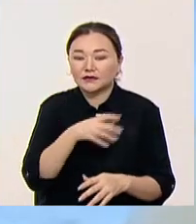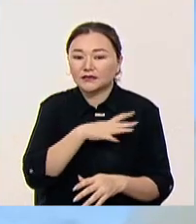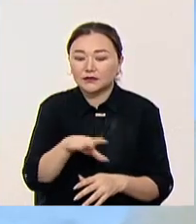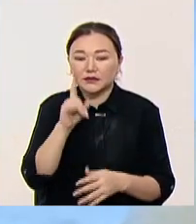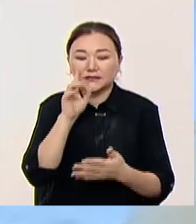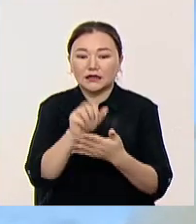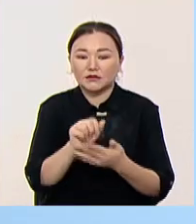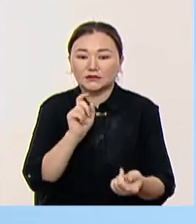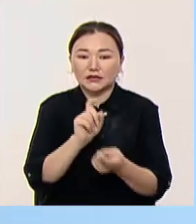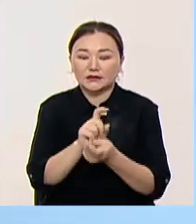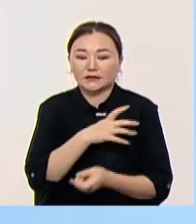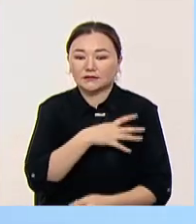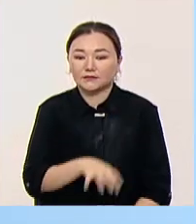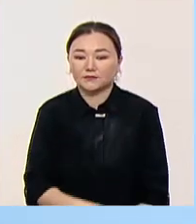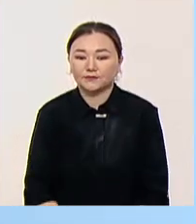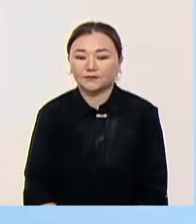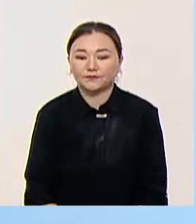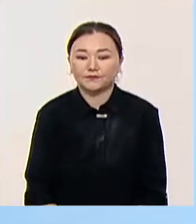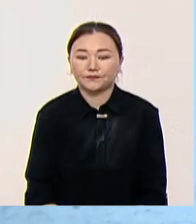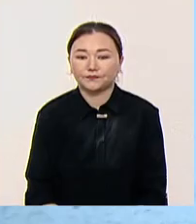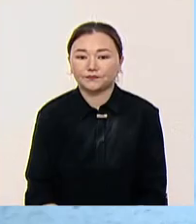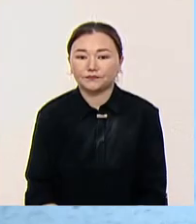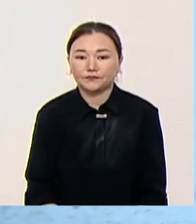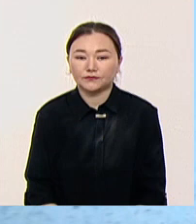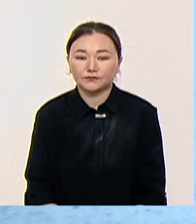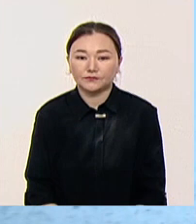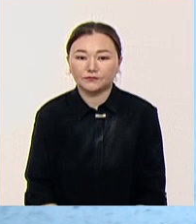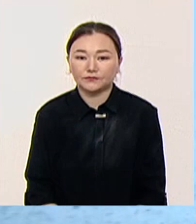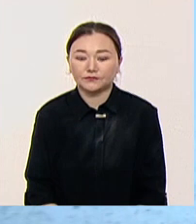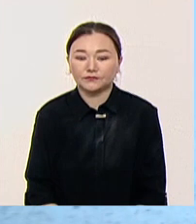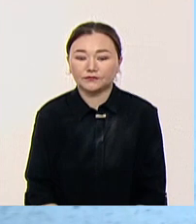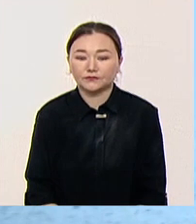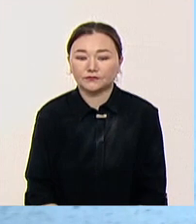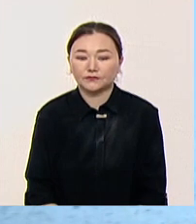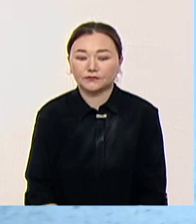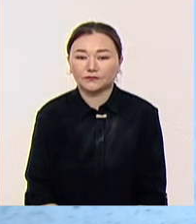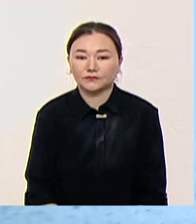замечена в скандалах. Евгения Мягченко, Алексей Мехедов, Информбюро, Павлодарская область.